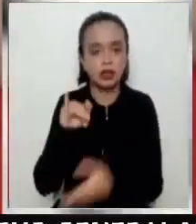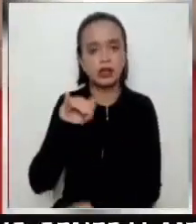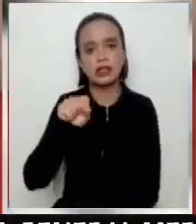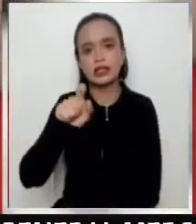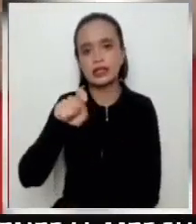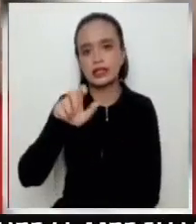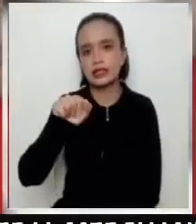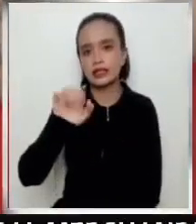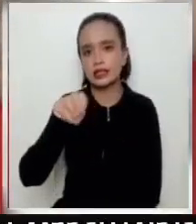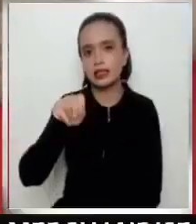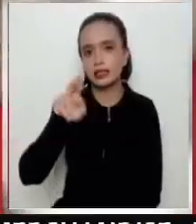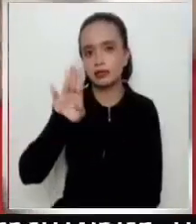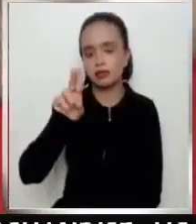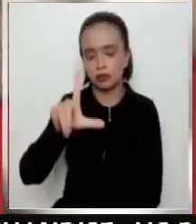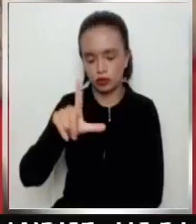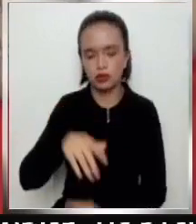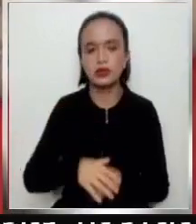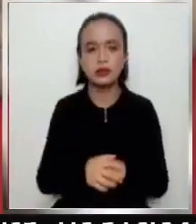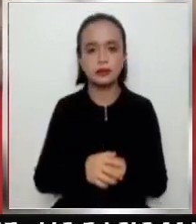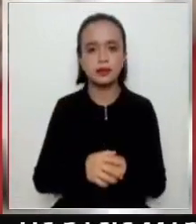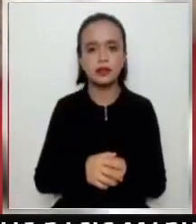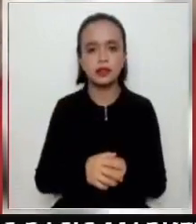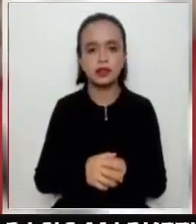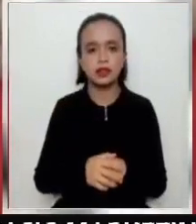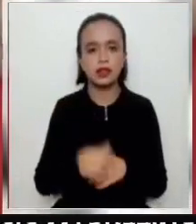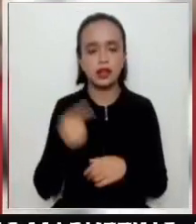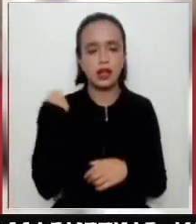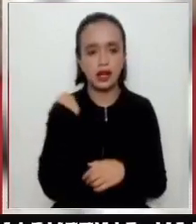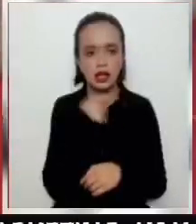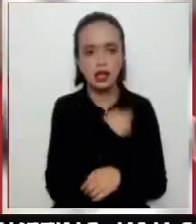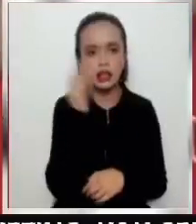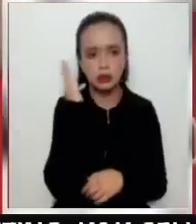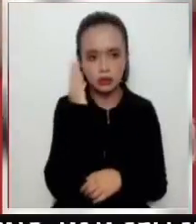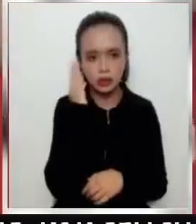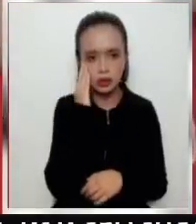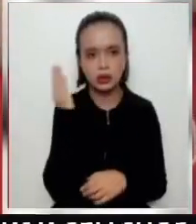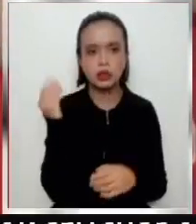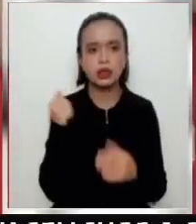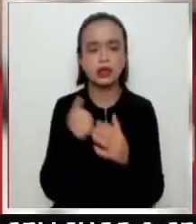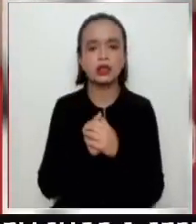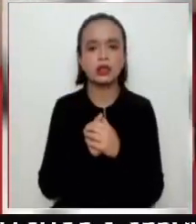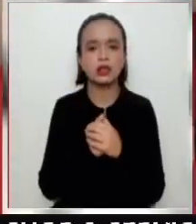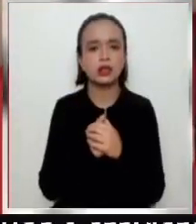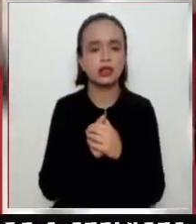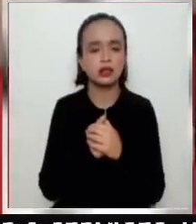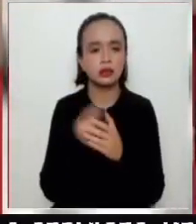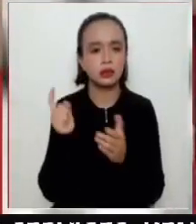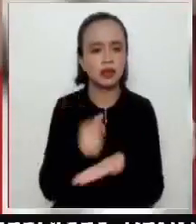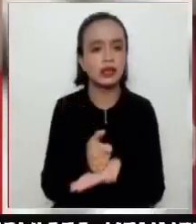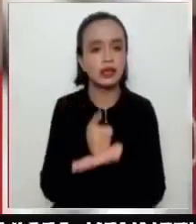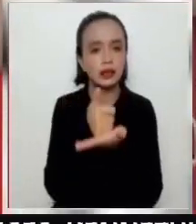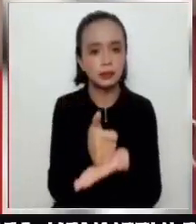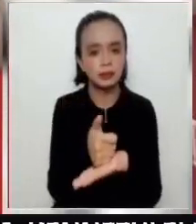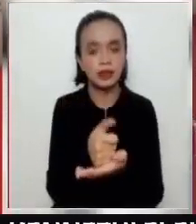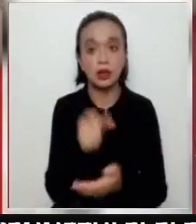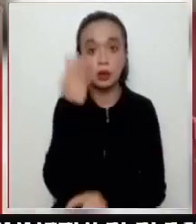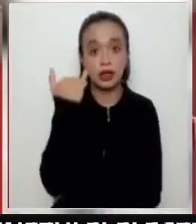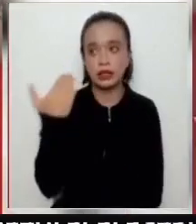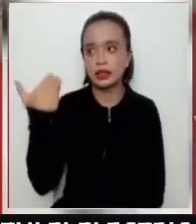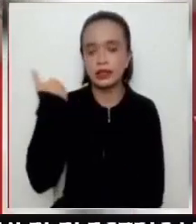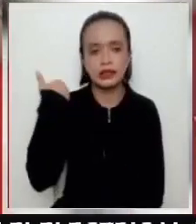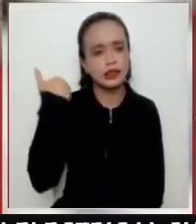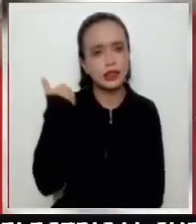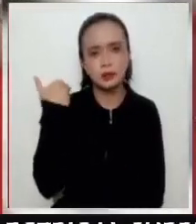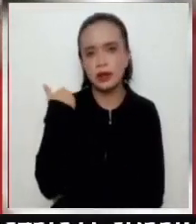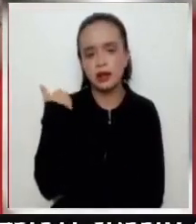papaalisin sa shelter. Alam to ni Ambassador Algabre at ni Vice Consul Tolentino na habang wala pang